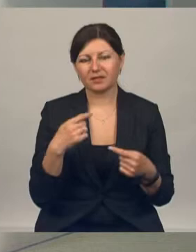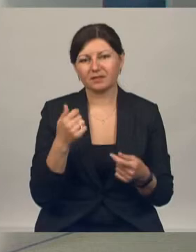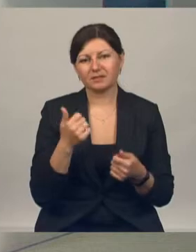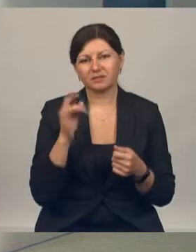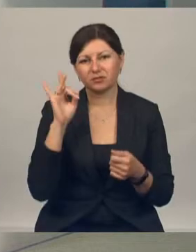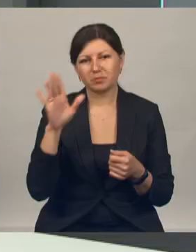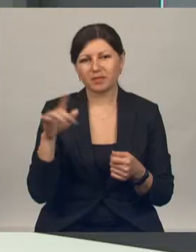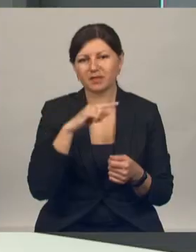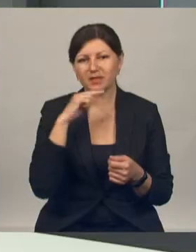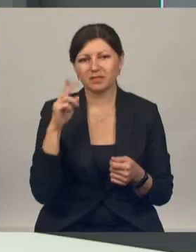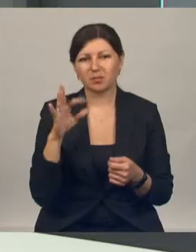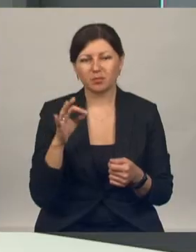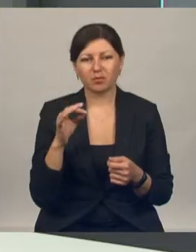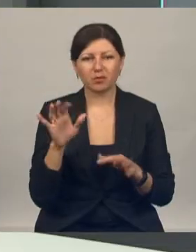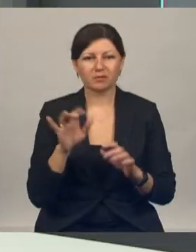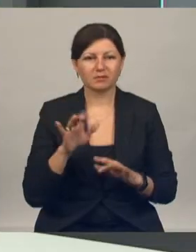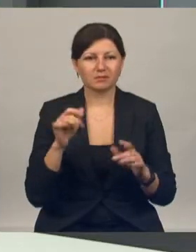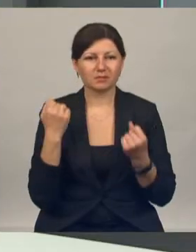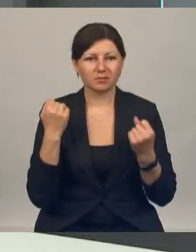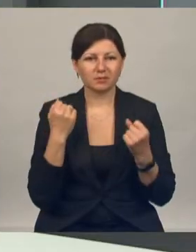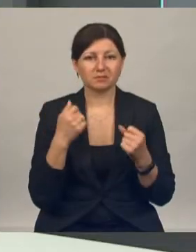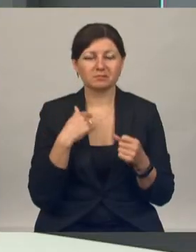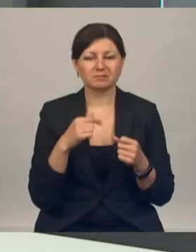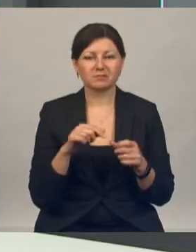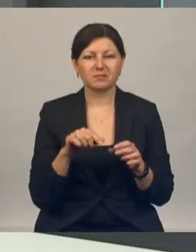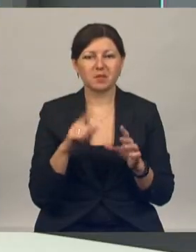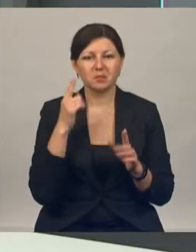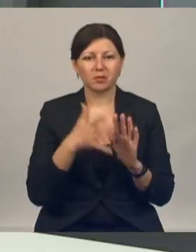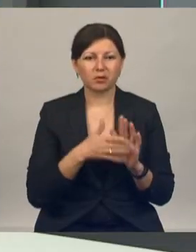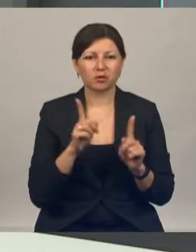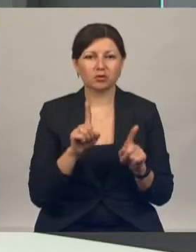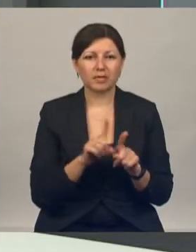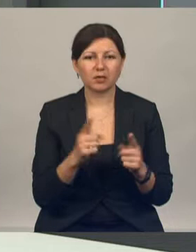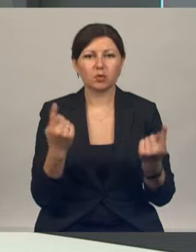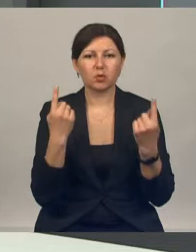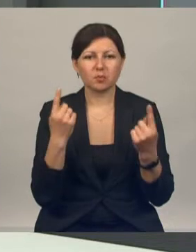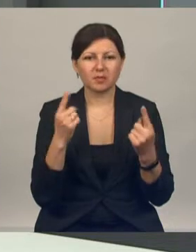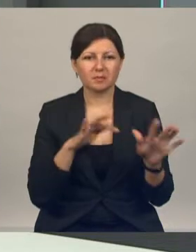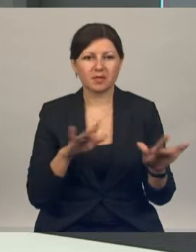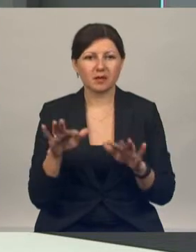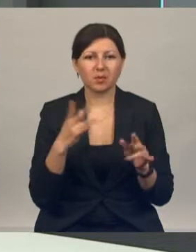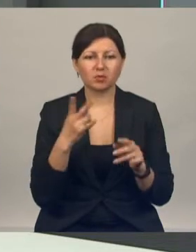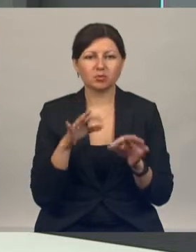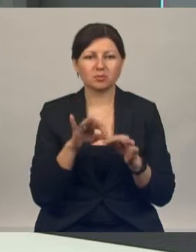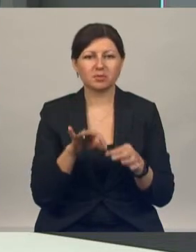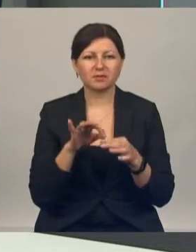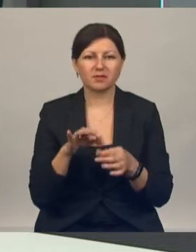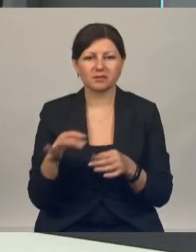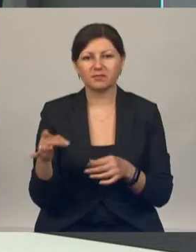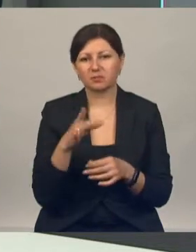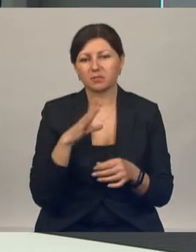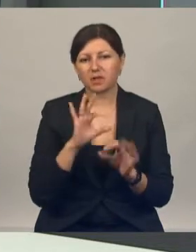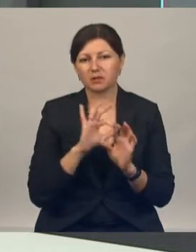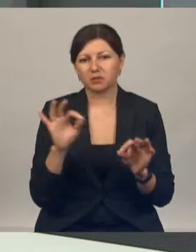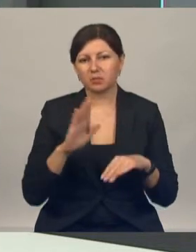киберспорту? Мы несколько лет назад приняли стратегию, что нам надо вот такие крупные мероприятия проводить именно в регионах, потому что была хорошая практика,